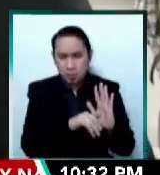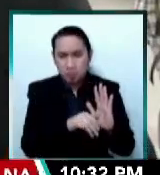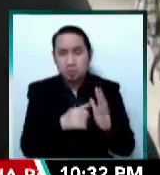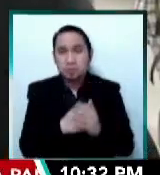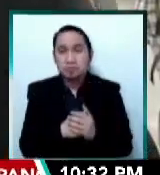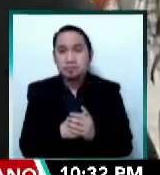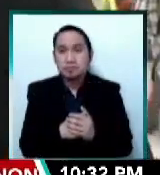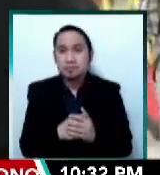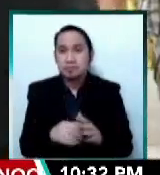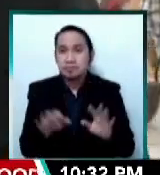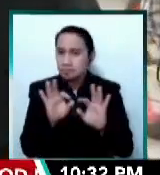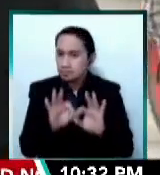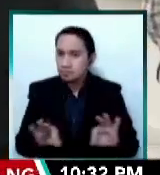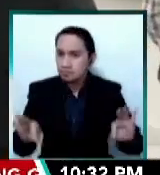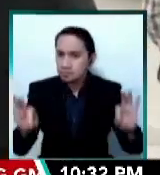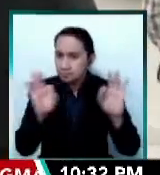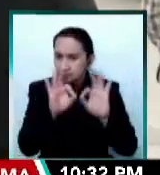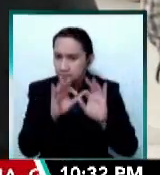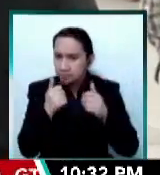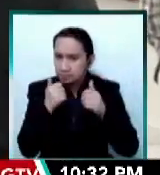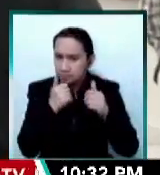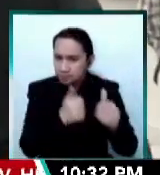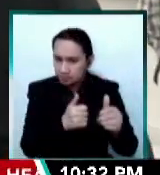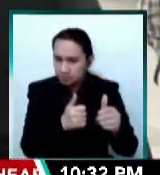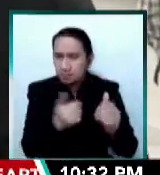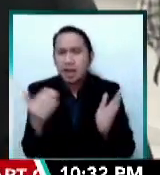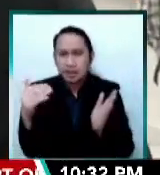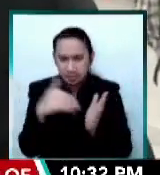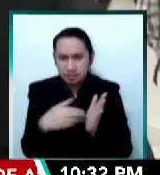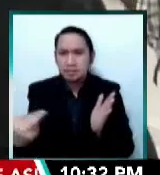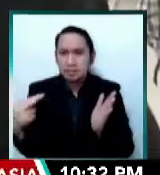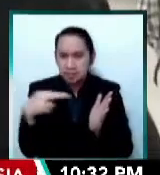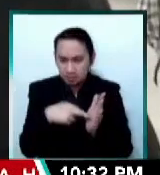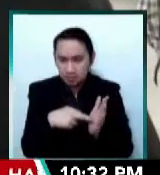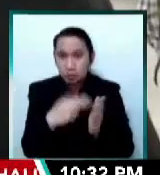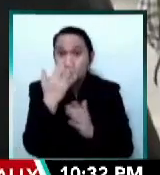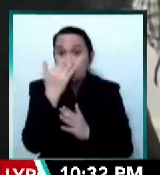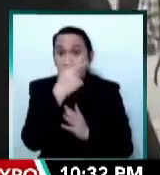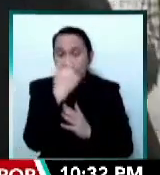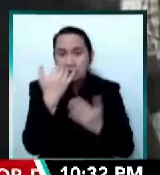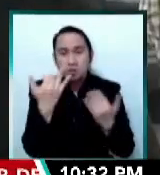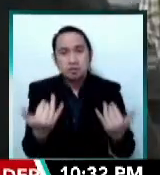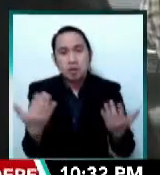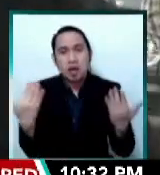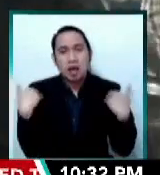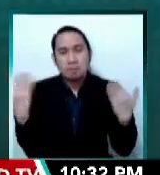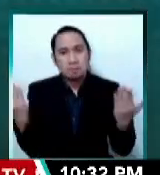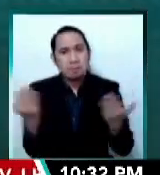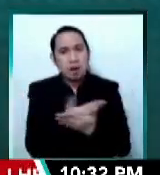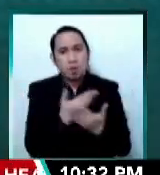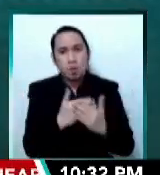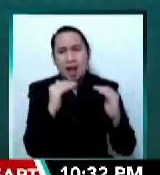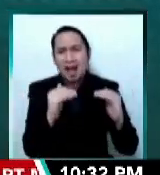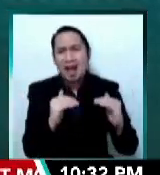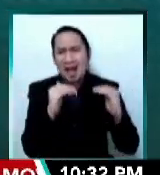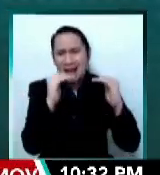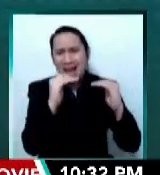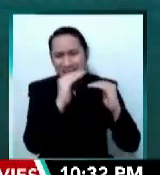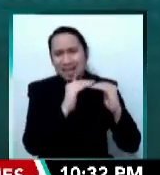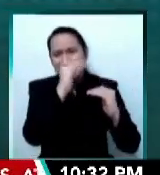Importante ang pagsunod ng health protocols. Uulitin ko lang po, lalo't record high na naman ang bagong COVID-19 cases ngayong araw.